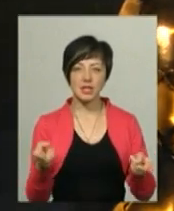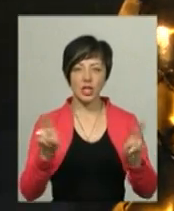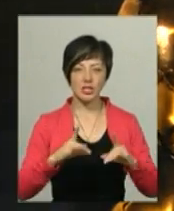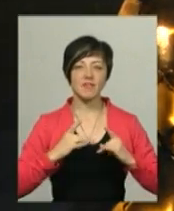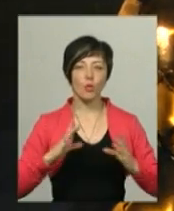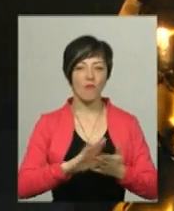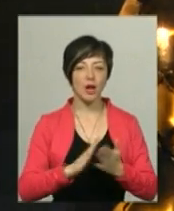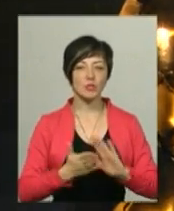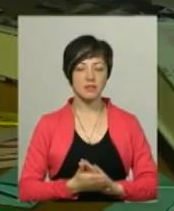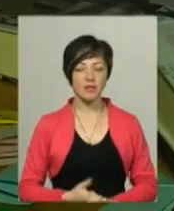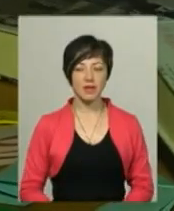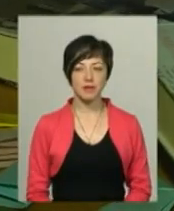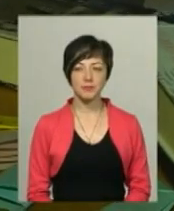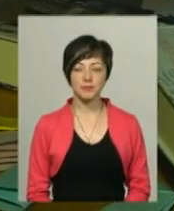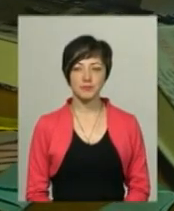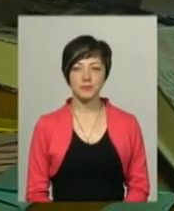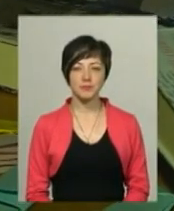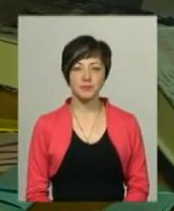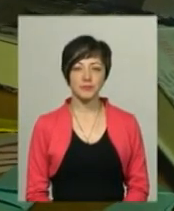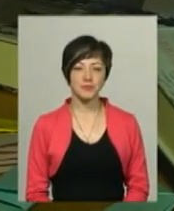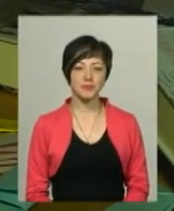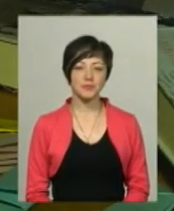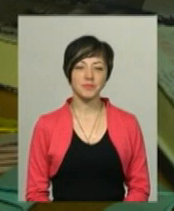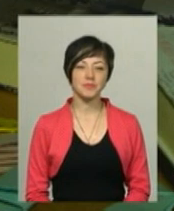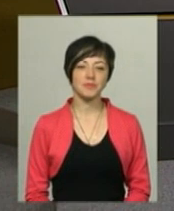атмосфери. Анастасія Олексюк, Іван Мовчан, новини Поділля Центр.